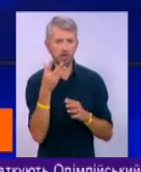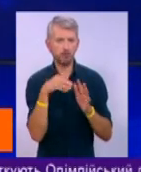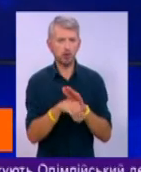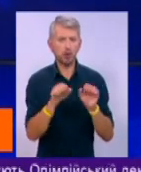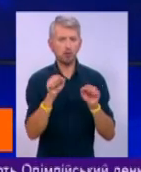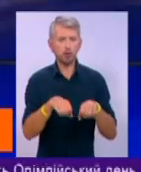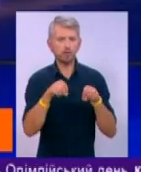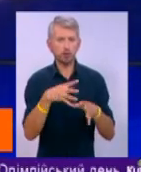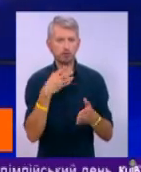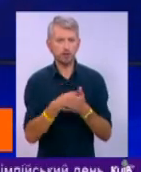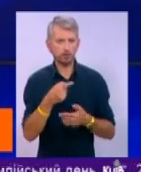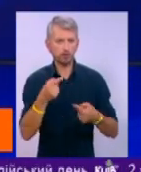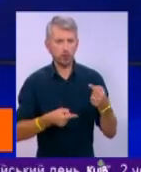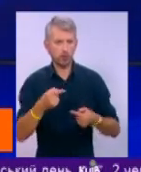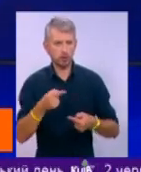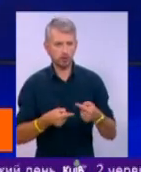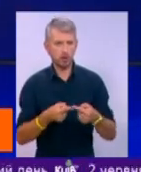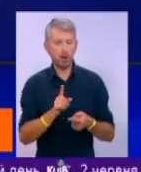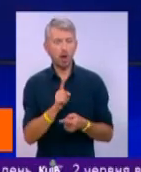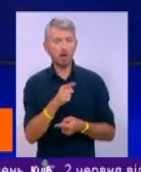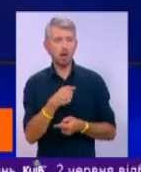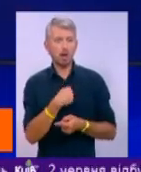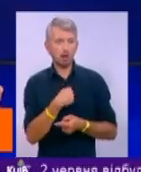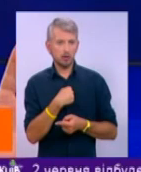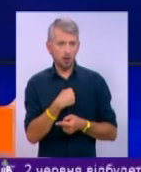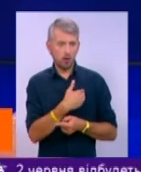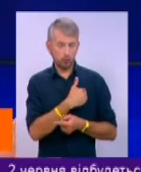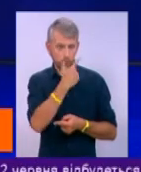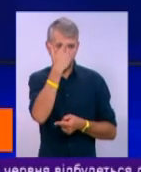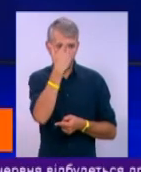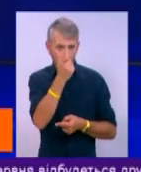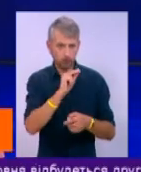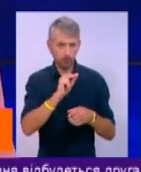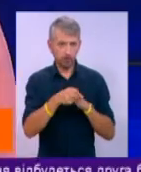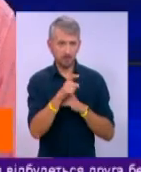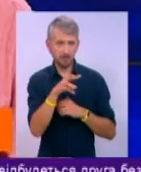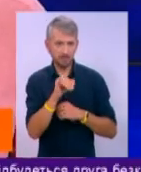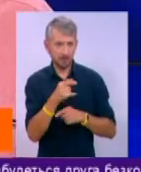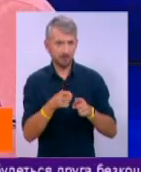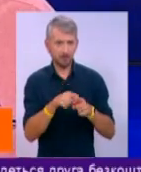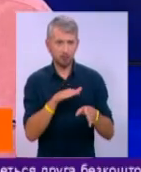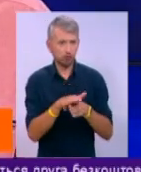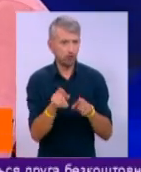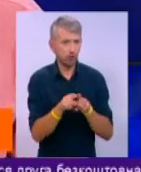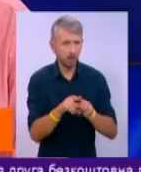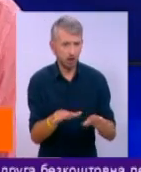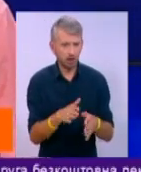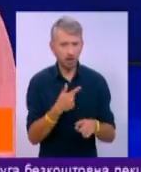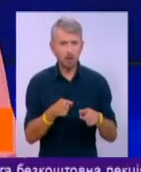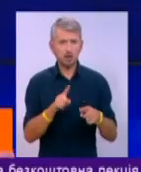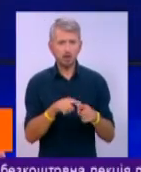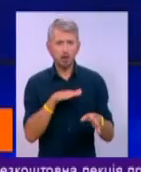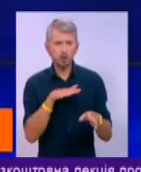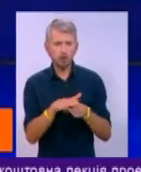зможуть вирішувати свої спори. Але ж я хочу якось повідомити, знаєте, через мій, можливо, що це абсолютно не є так. Що це